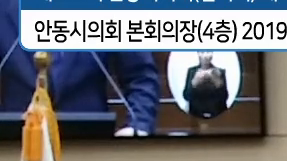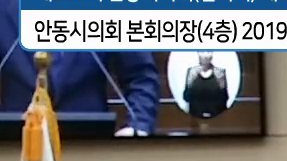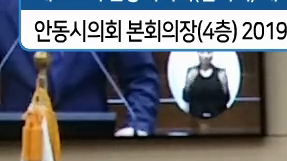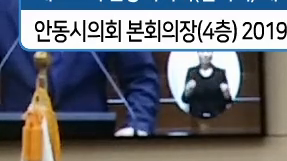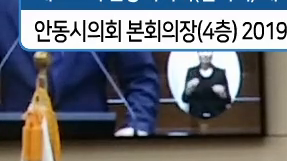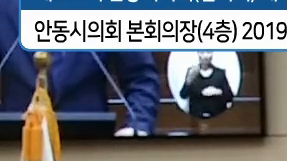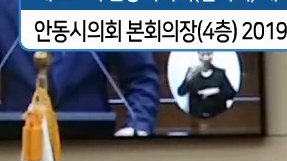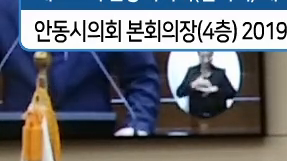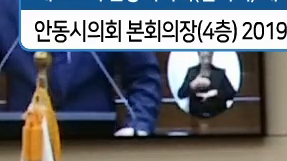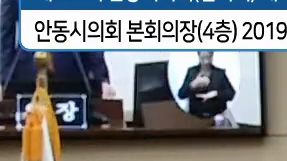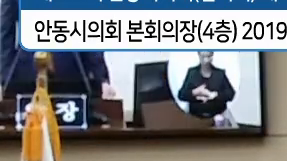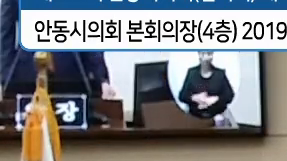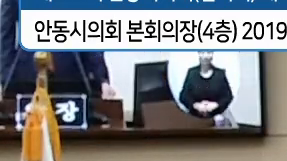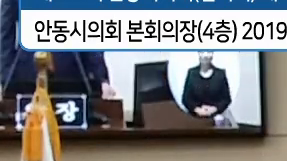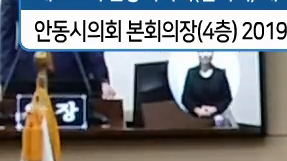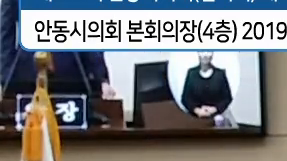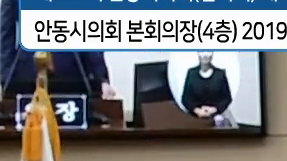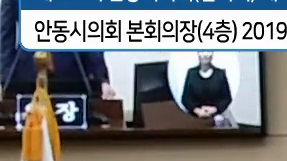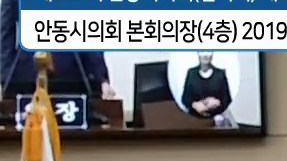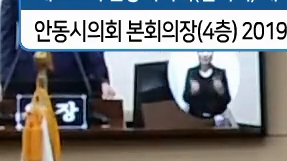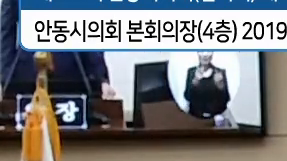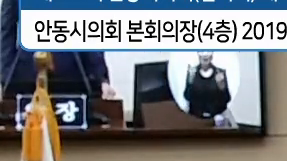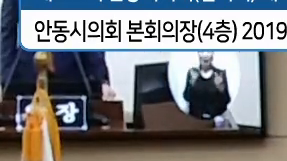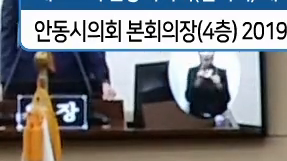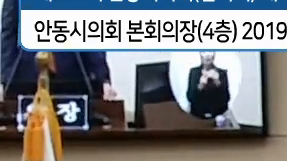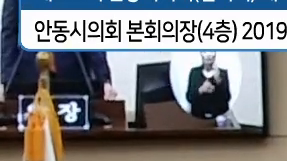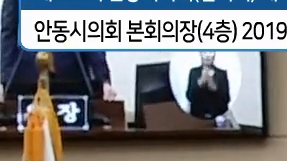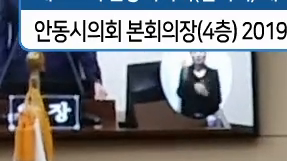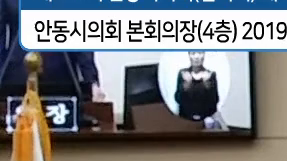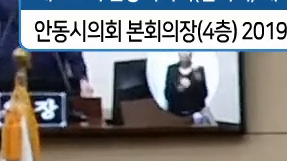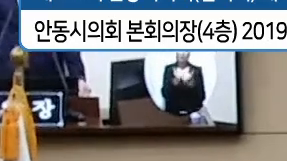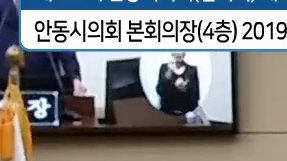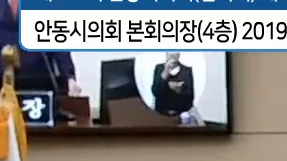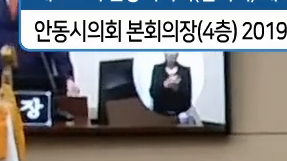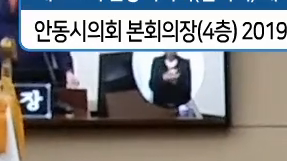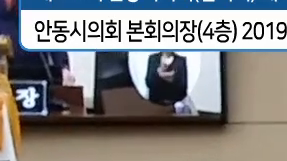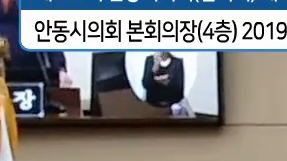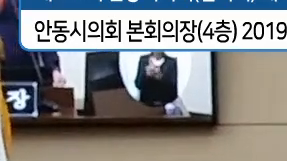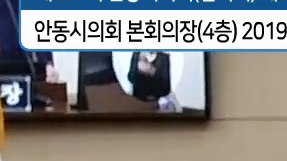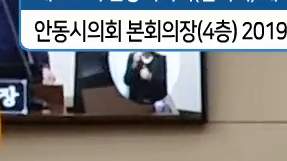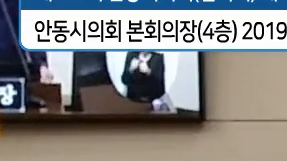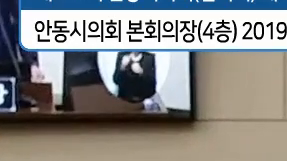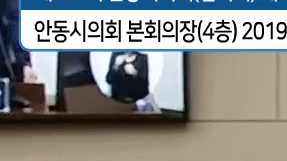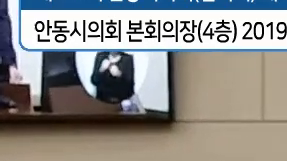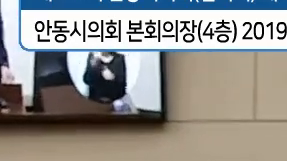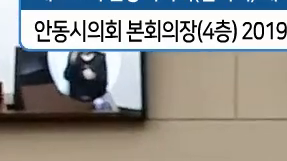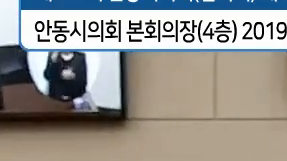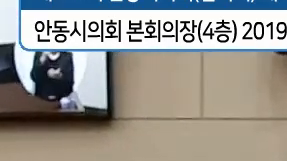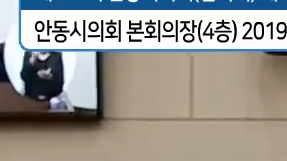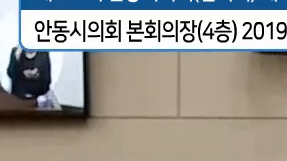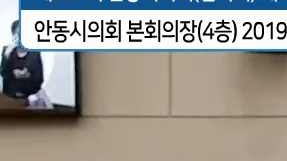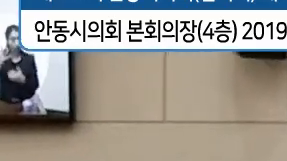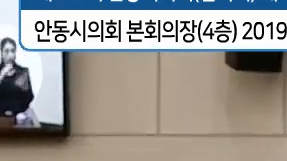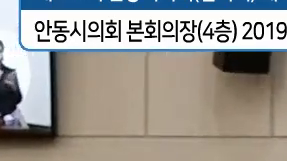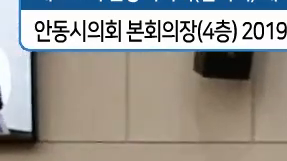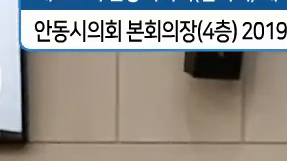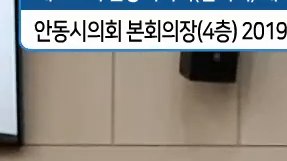마치겠습니다. 감사합니다. 의사결정 제2항 안동시의회 입법 및 법률공무원 운영조례안에 대하여 질의나 토론하시는 분